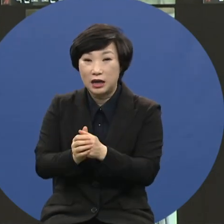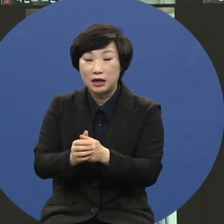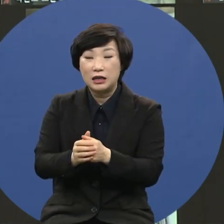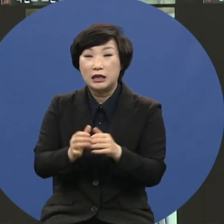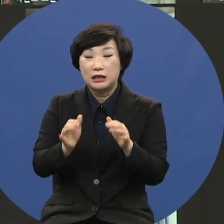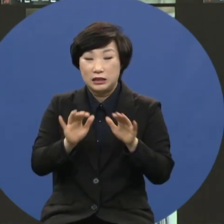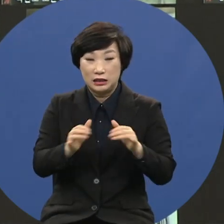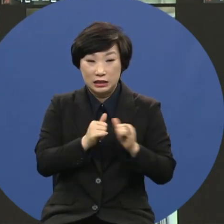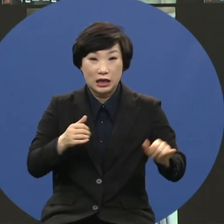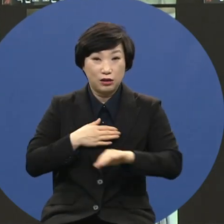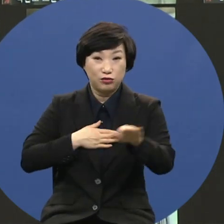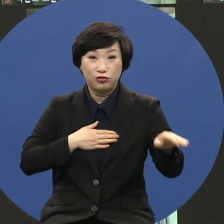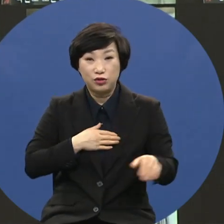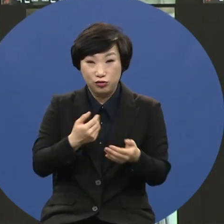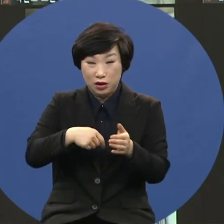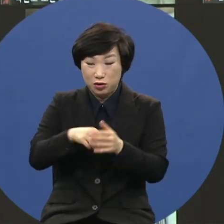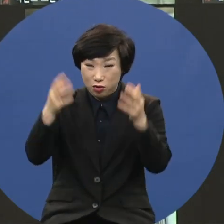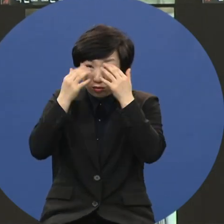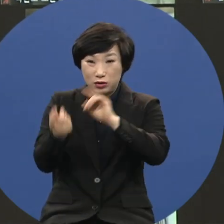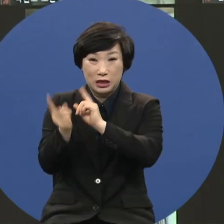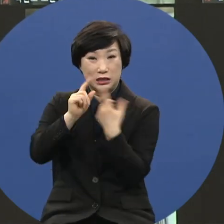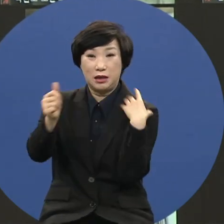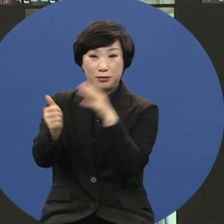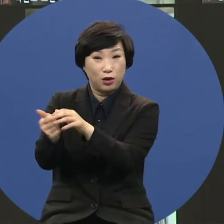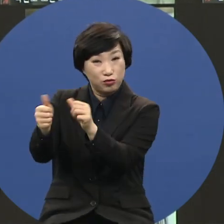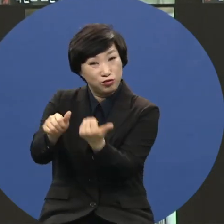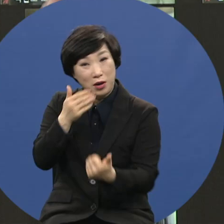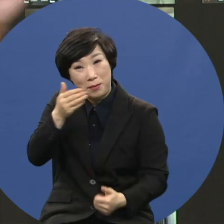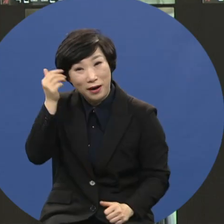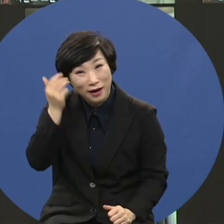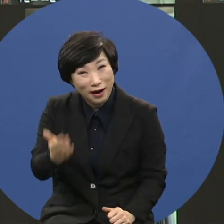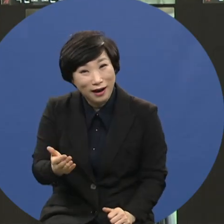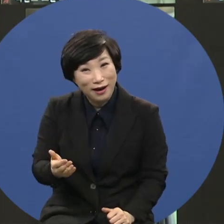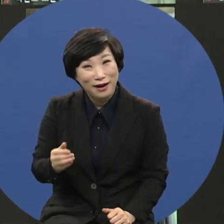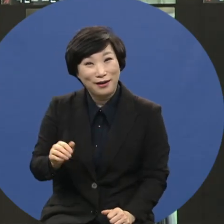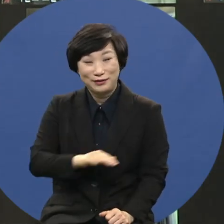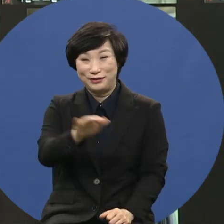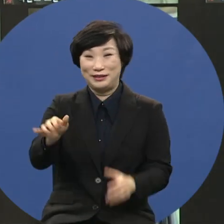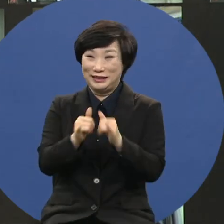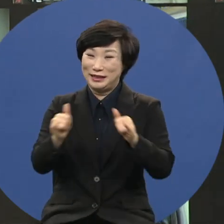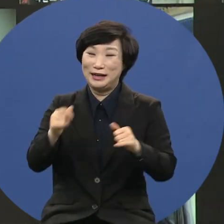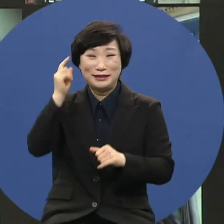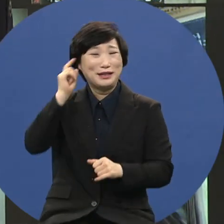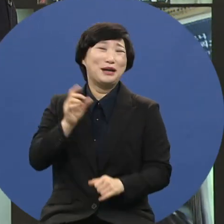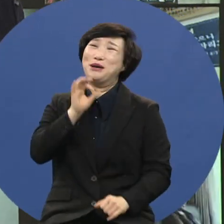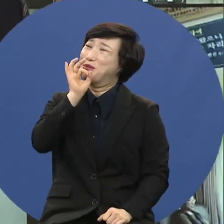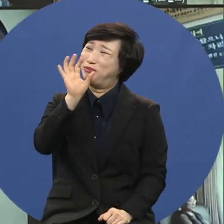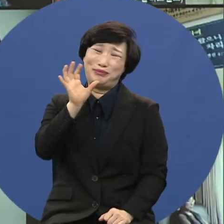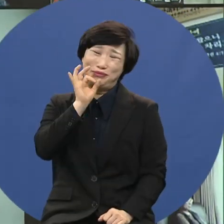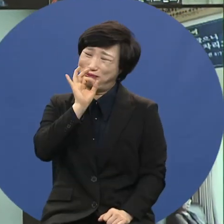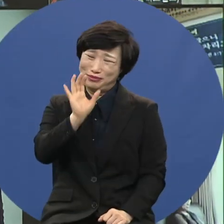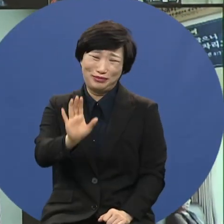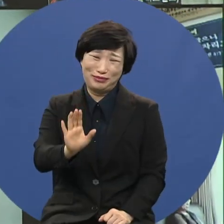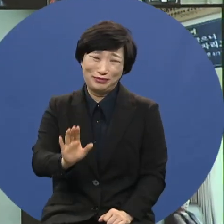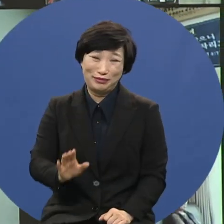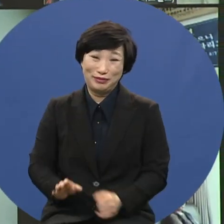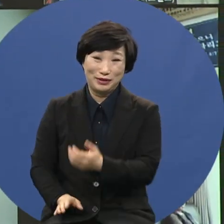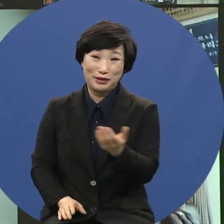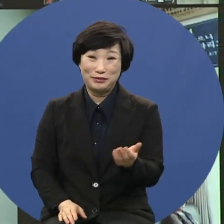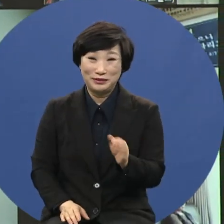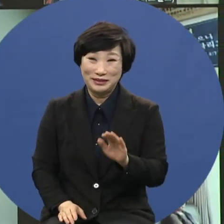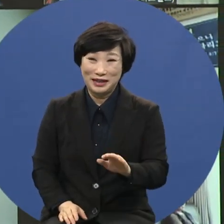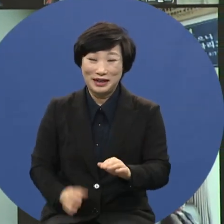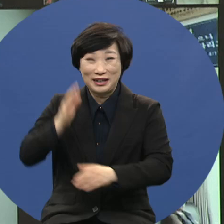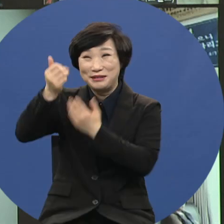와서 이렇게 고통당하고 죽으시고 이게 있을 수 없는 이건요 하나님 보고